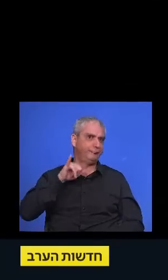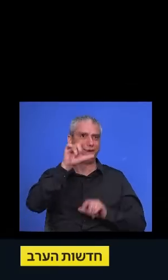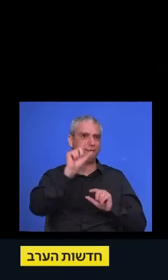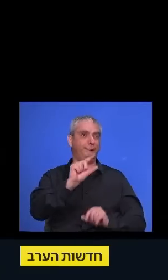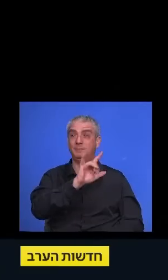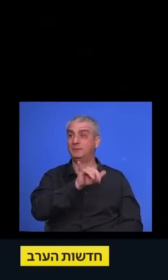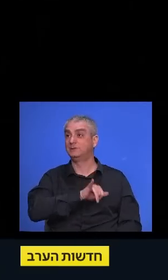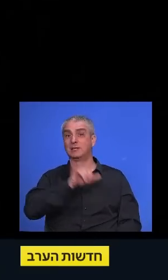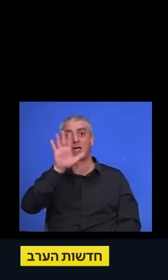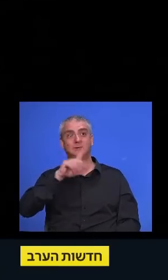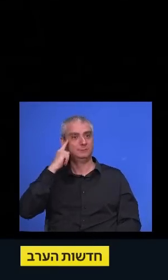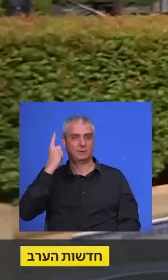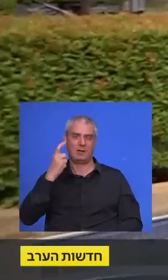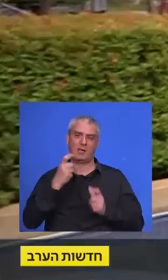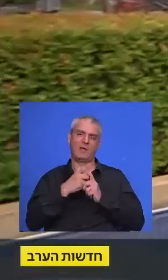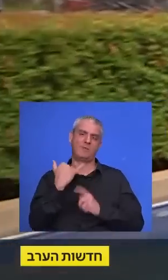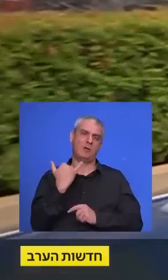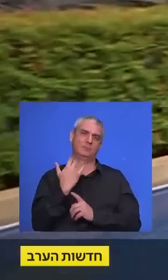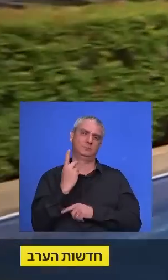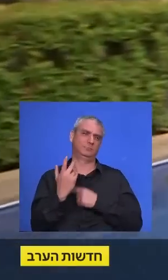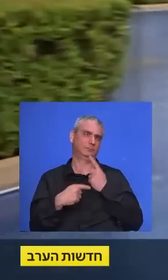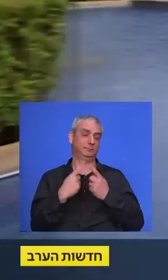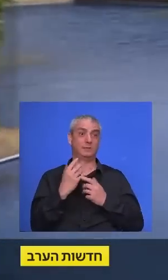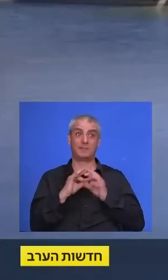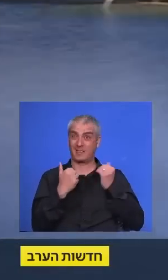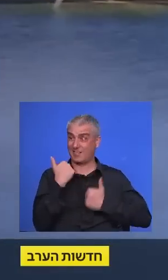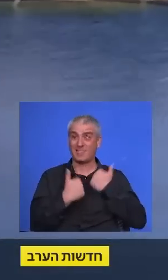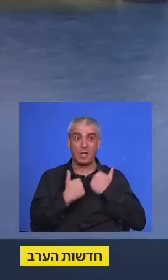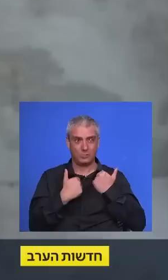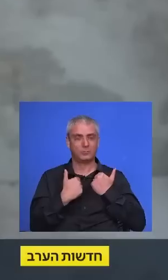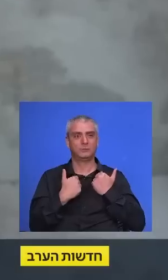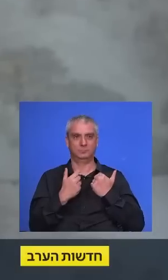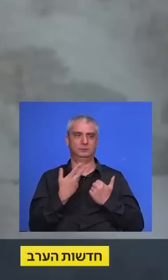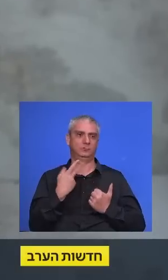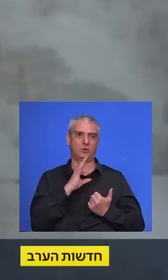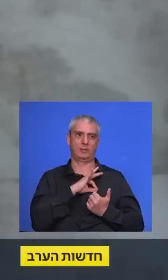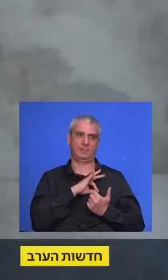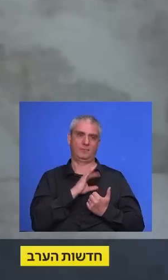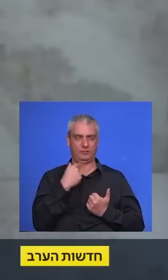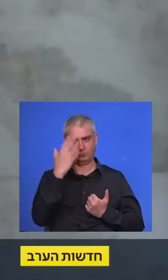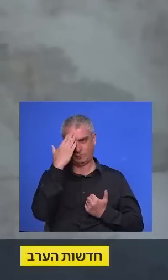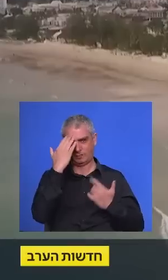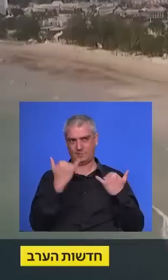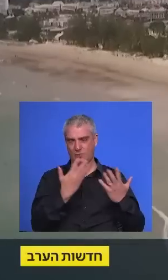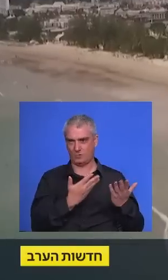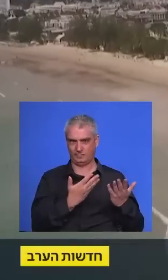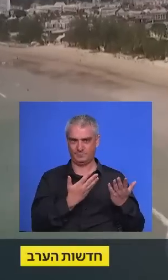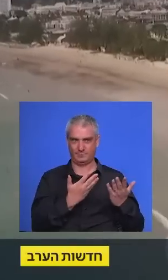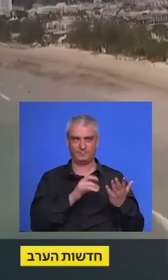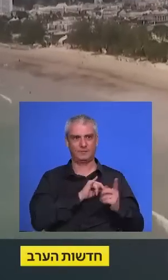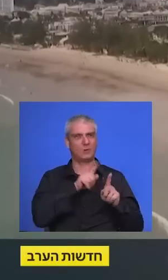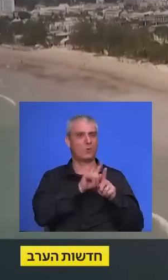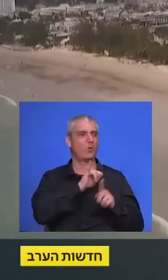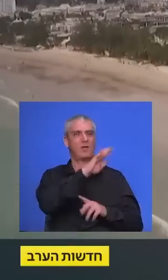שטס למזרח זה חברות מסורתיות. תתחיל תחרות, היא תאופיין יותר בצורה שאנחנו מכירים היום מהקו לארצות